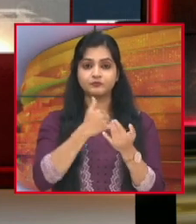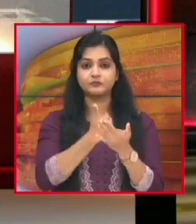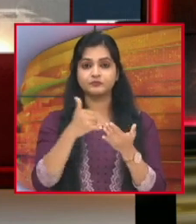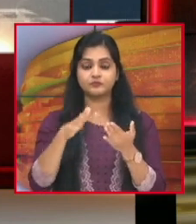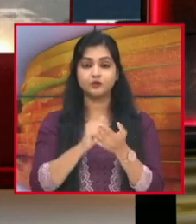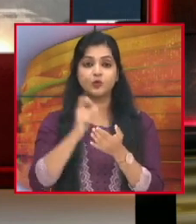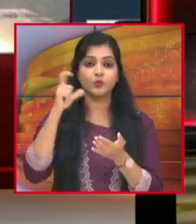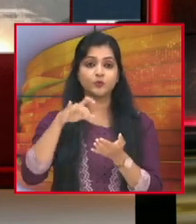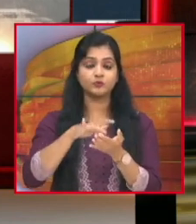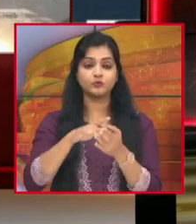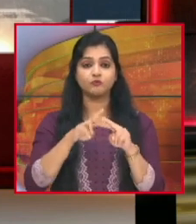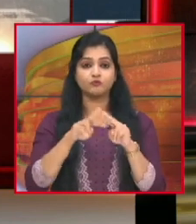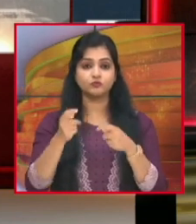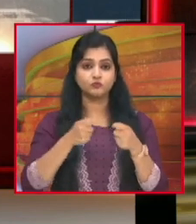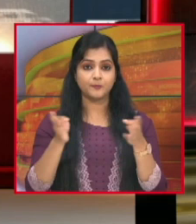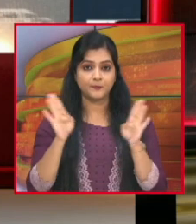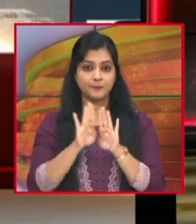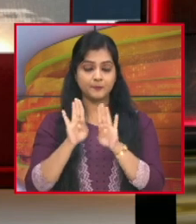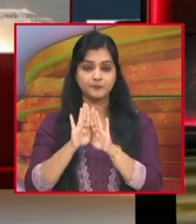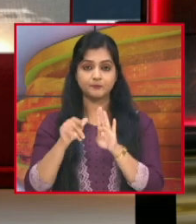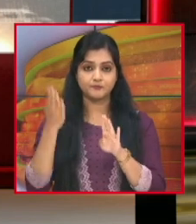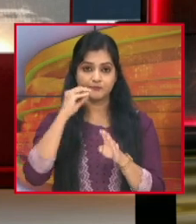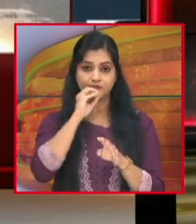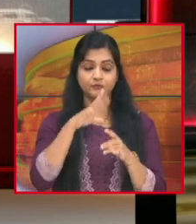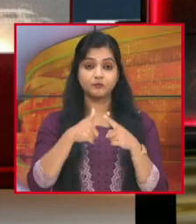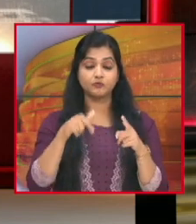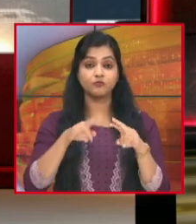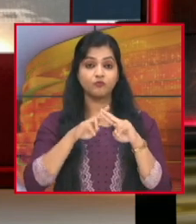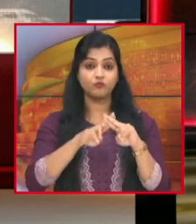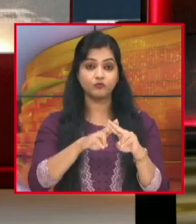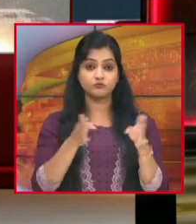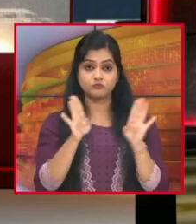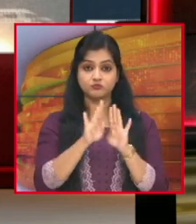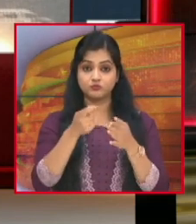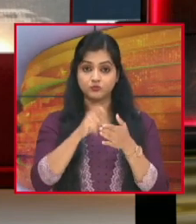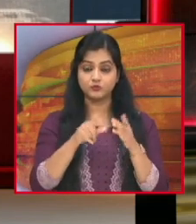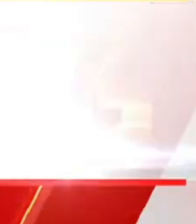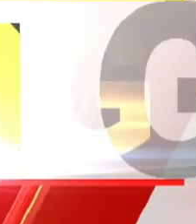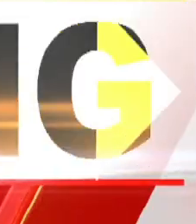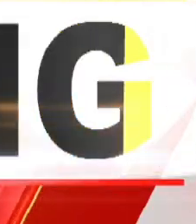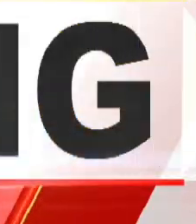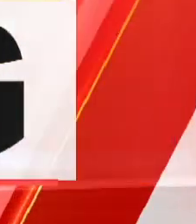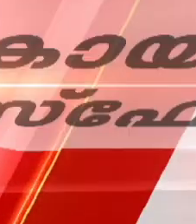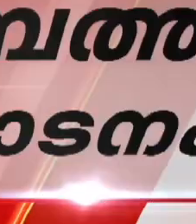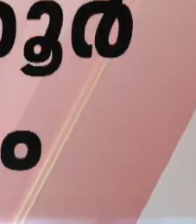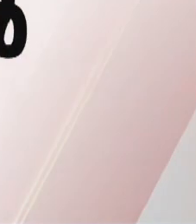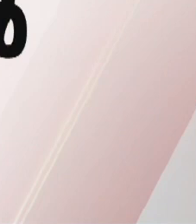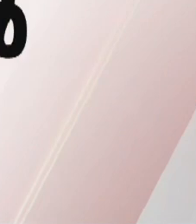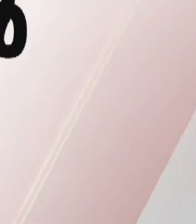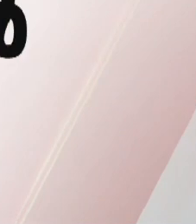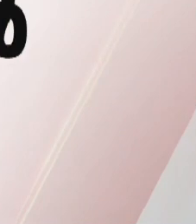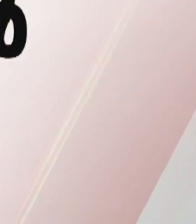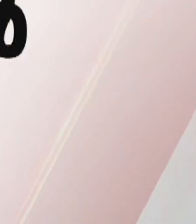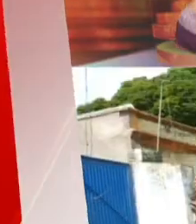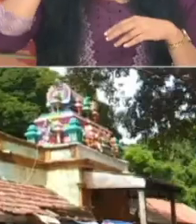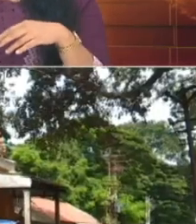അടച്ച് പ്രതിഷേധിക്കാനായിരുന്നു ആഹ്വാനം. എന്നാൽ നിർബന്ധിച്ച് കടകളടപ്പിച്ചാൽ നടപടിയെടുക്കാൻ മദ്രാസ് ഹൈക്കോടതി പോലീസിന് നിർദ്ദേശം നൽകിയിരുന്നു. മനീഷ് മൂർത്തി ചേരുന്നുണ്ട്